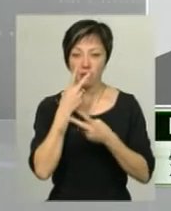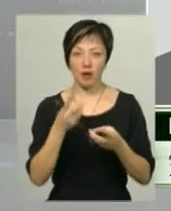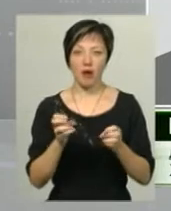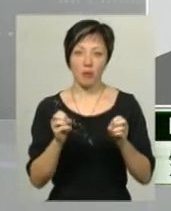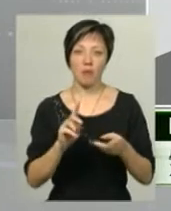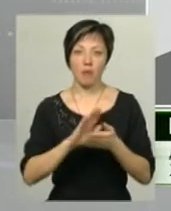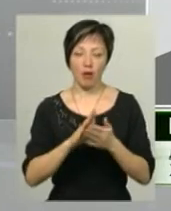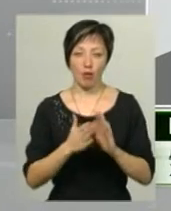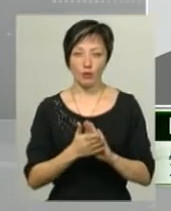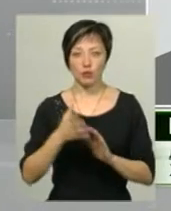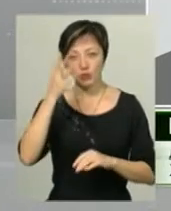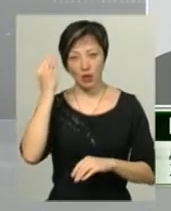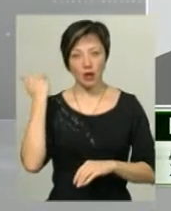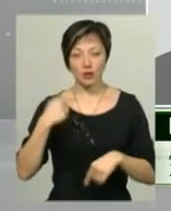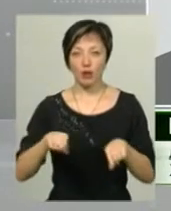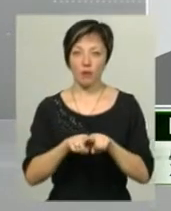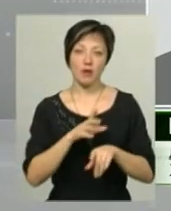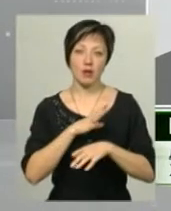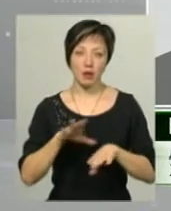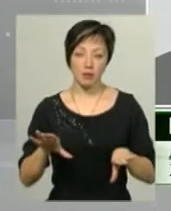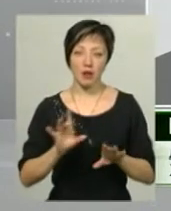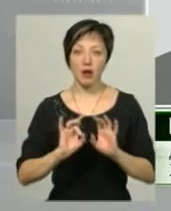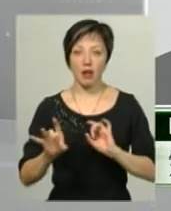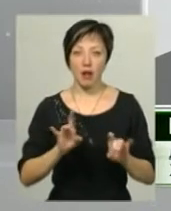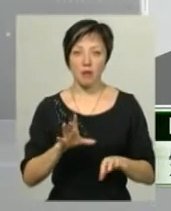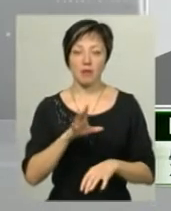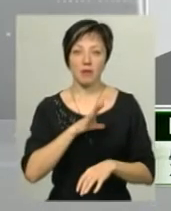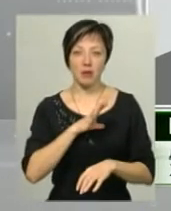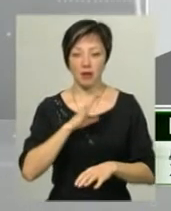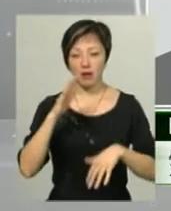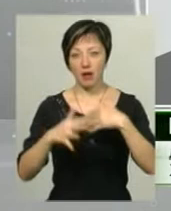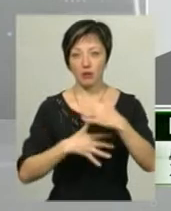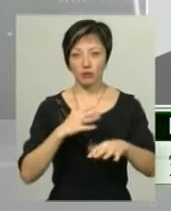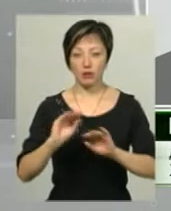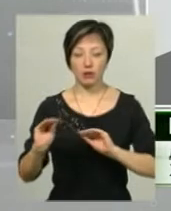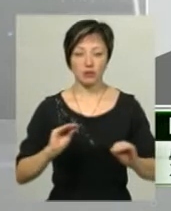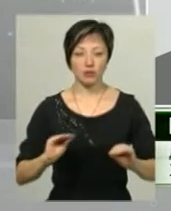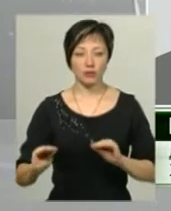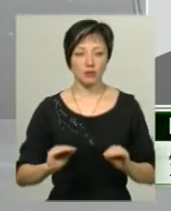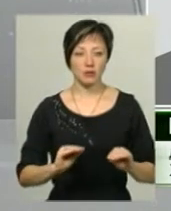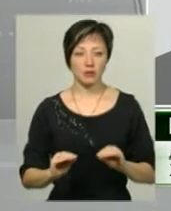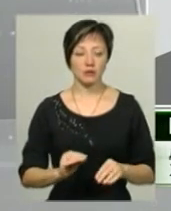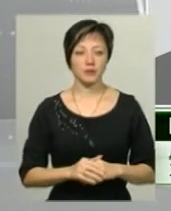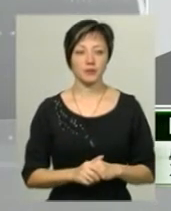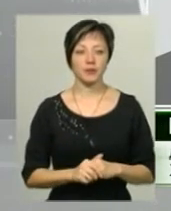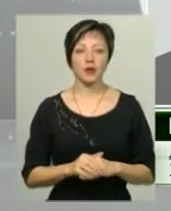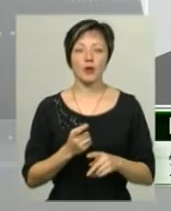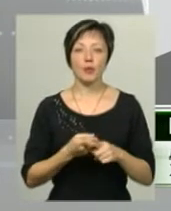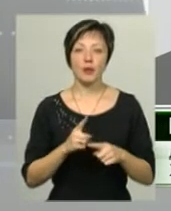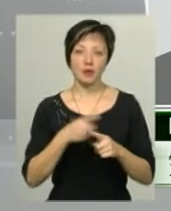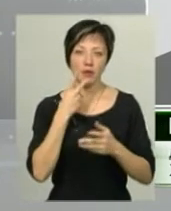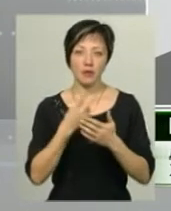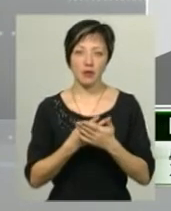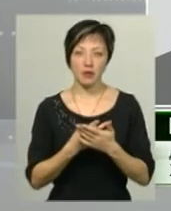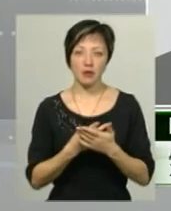положено. Учитывая, что раньше такого не было, то реклама имела там хаотичное направление, и поэтому оно выглядело не